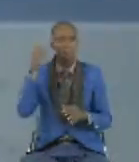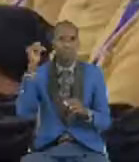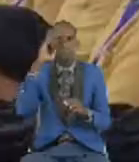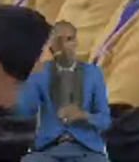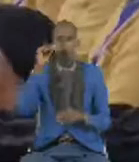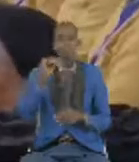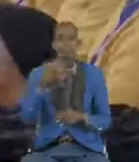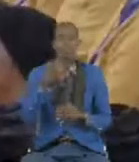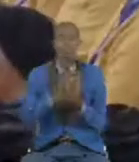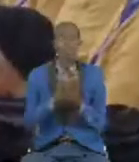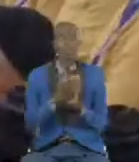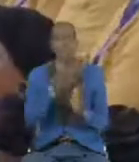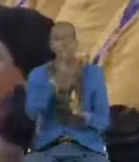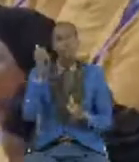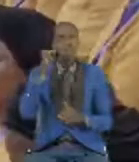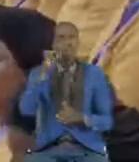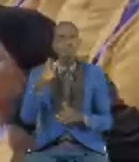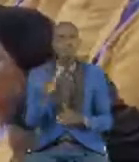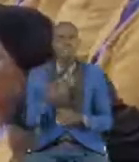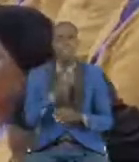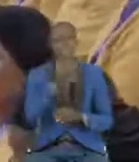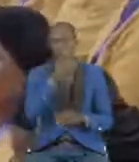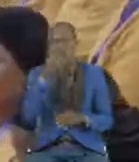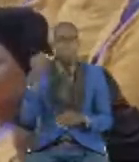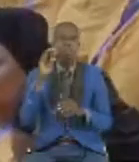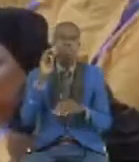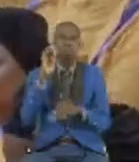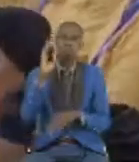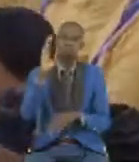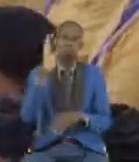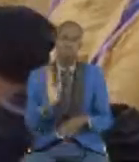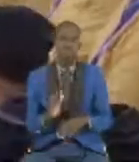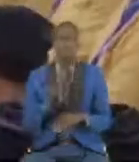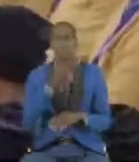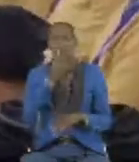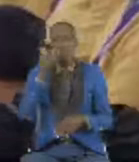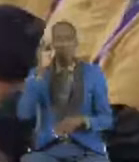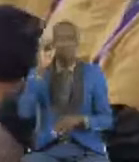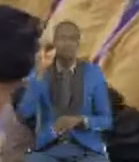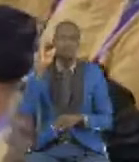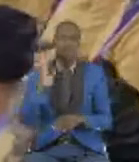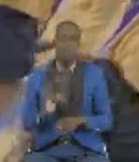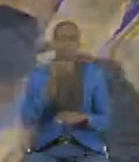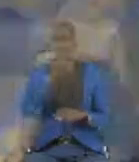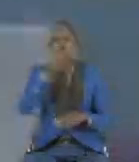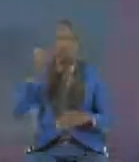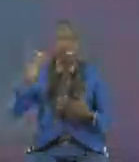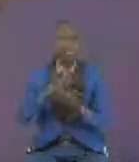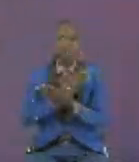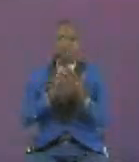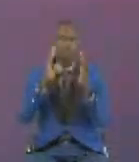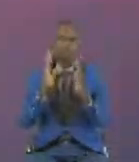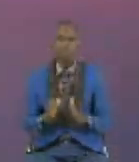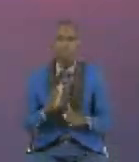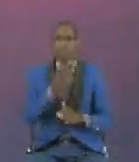Tu deviendras un meilleur homme, une femme meilleure, un meilleur ministre, un meilleur prédicateur, un meilleur chantre,